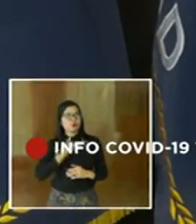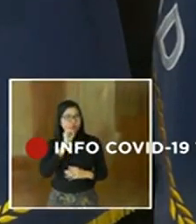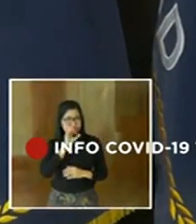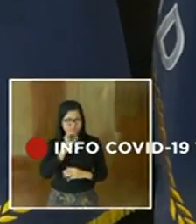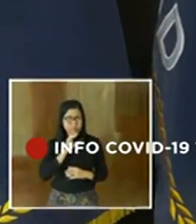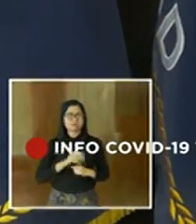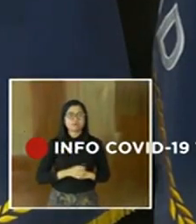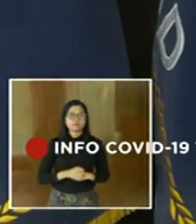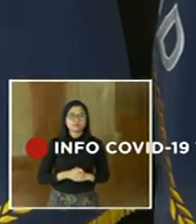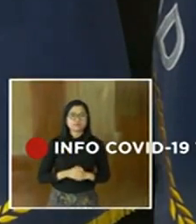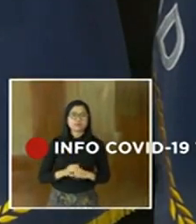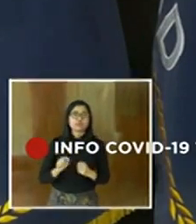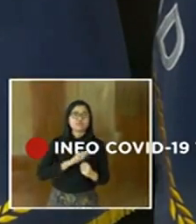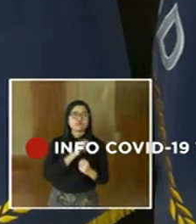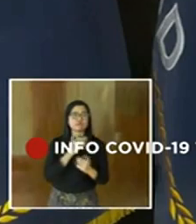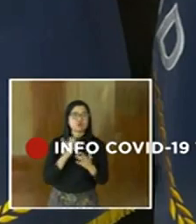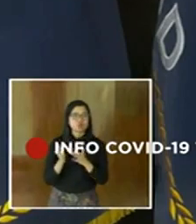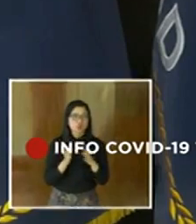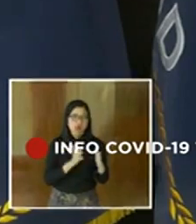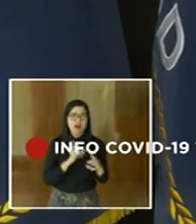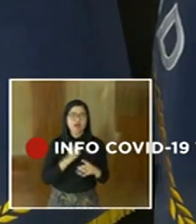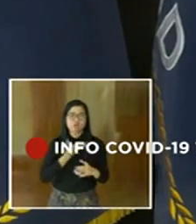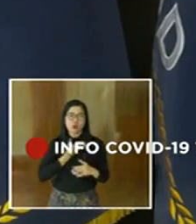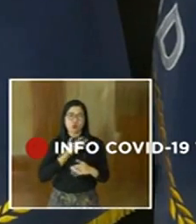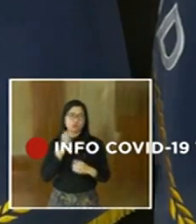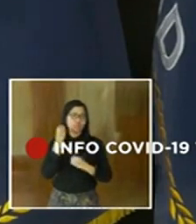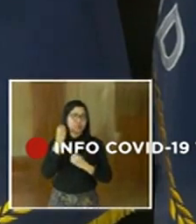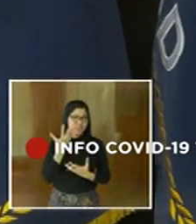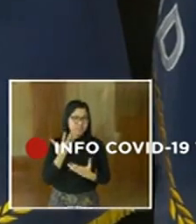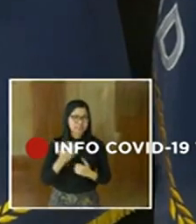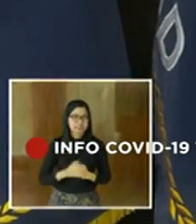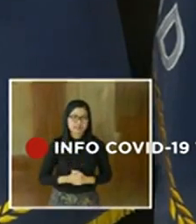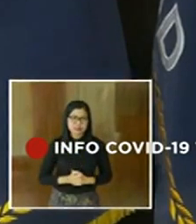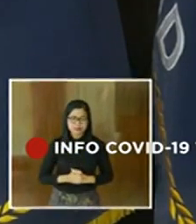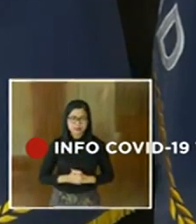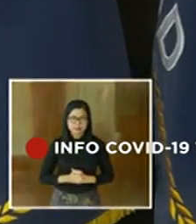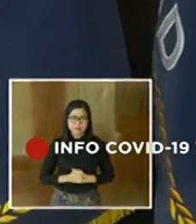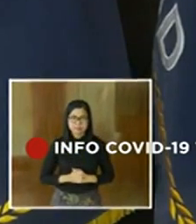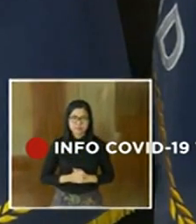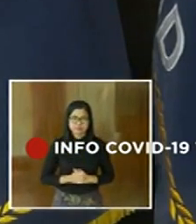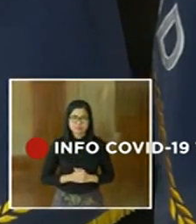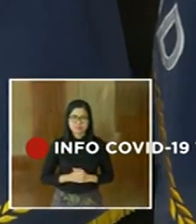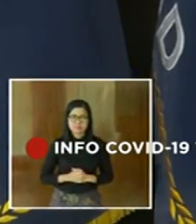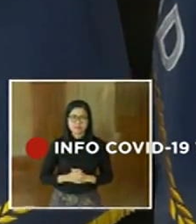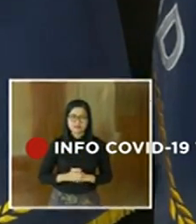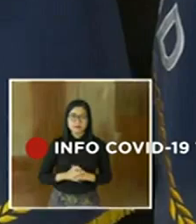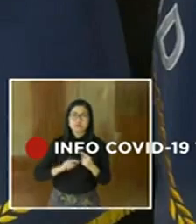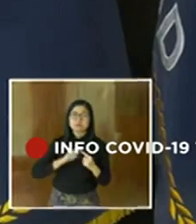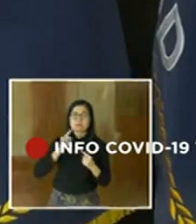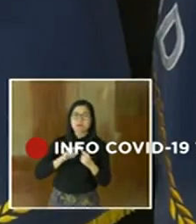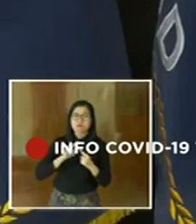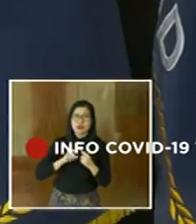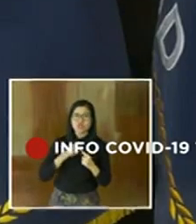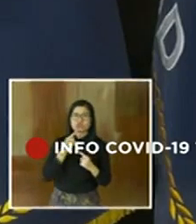Blade kasusnya dulu kemudian yang berikutnya ada beberapa hal yang perlu saya informasikan kepada rekan-rekan sekalian yang pertama adalah